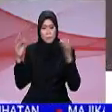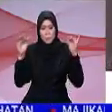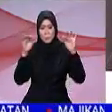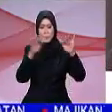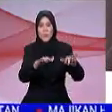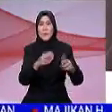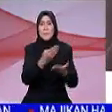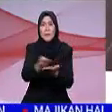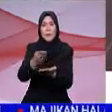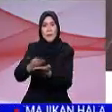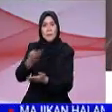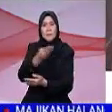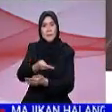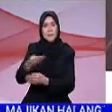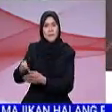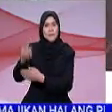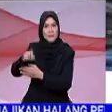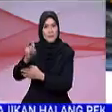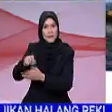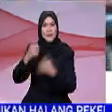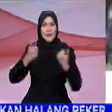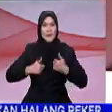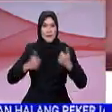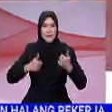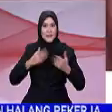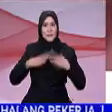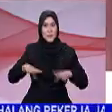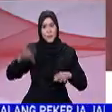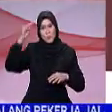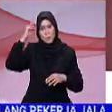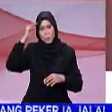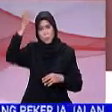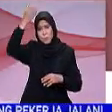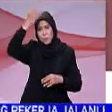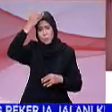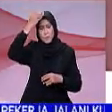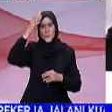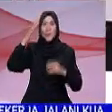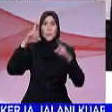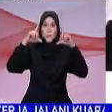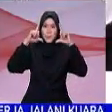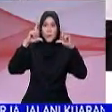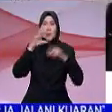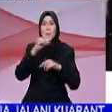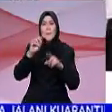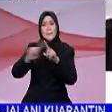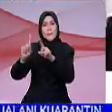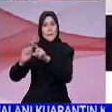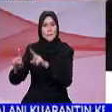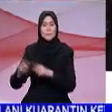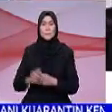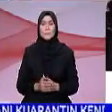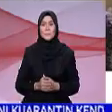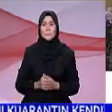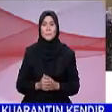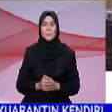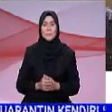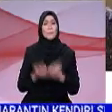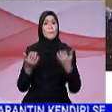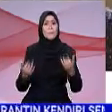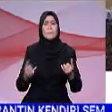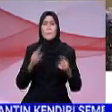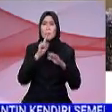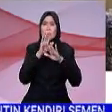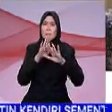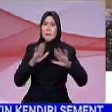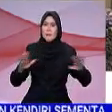ramai membeli keperluan hari raya seperti baju Melayu, songkok, tudung dan sebagainya. Tinjauan mendapati keadaan sedikit